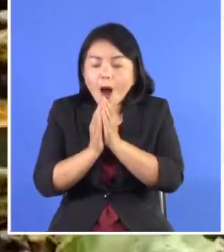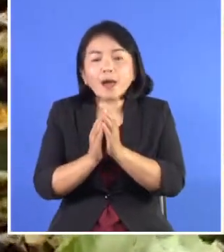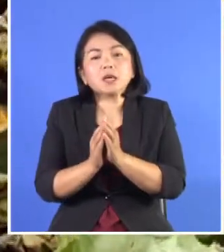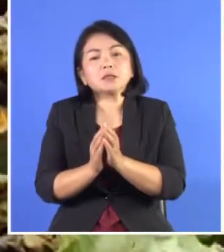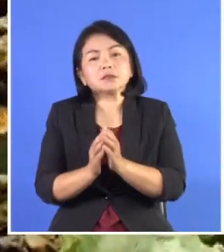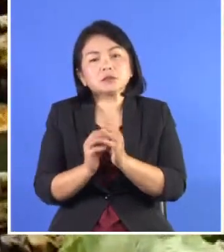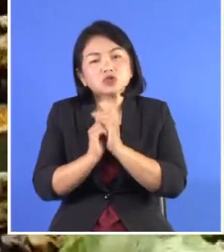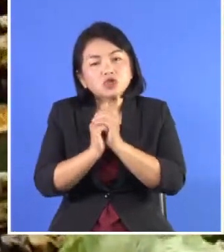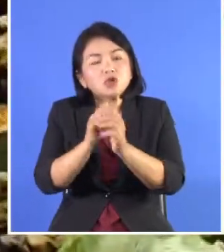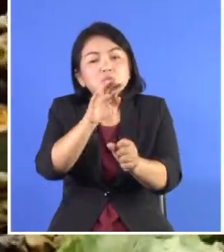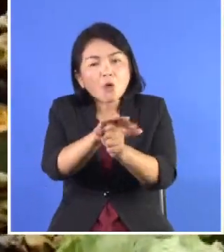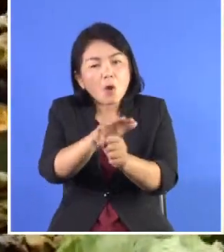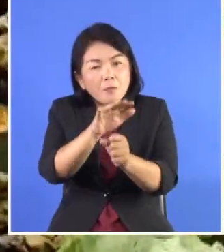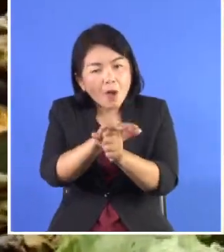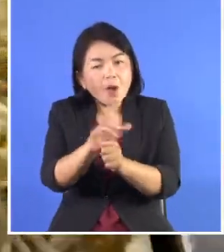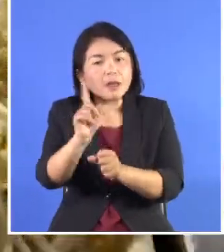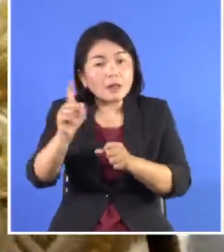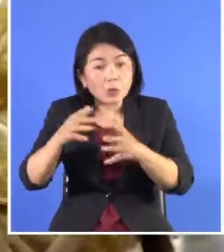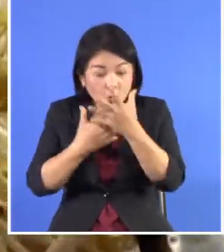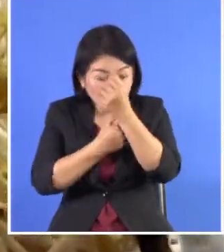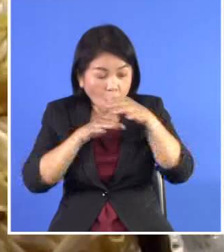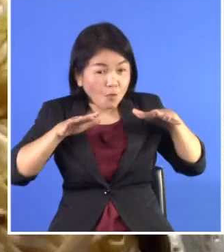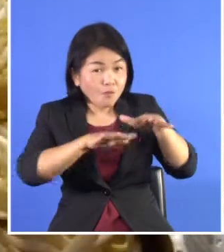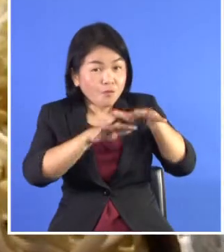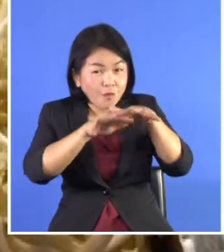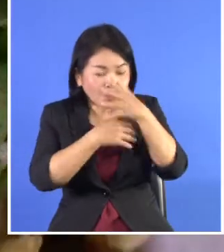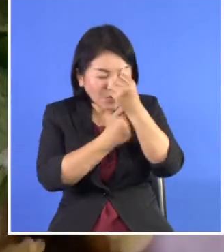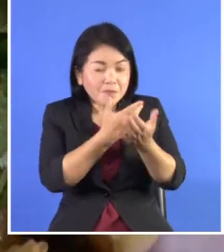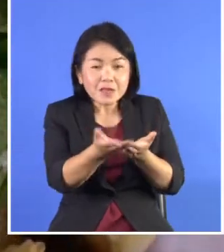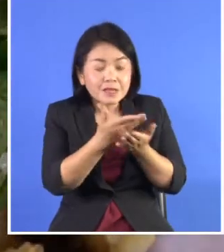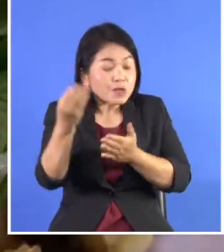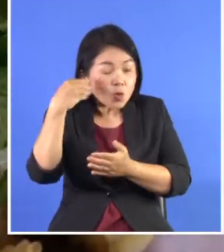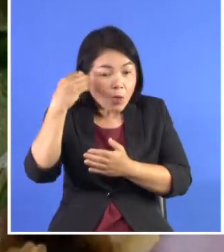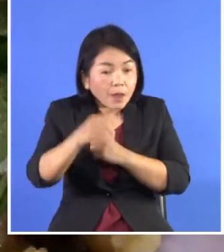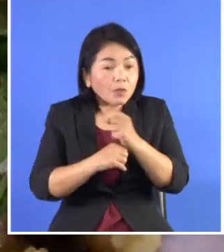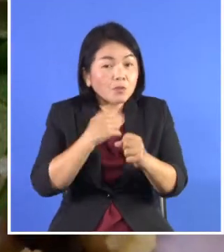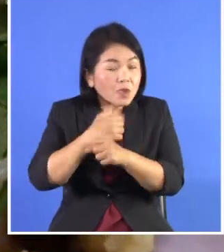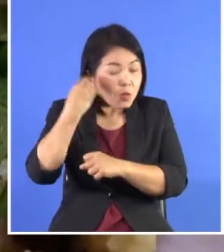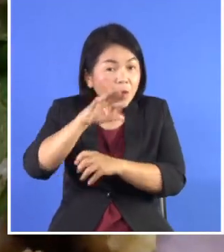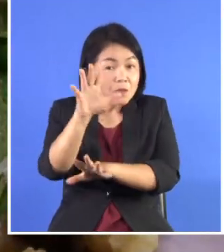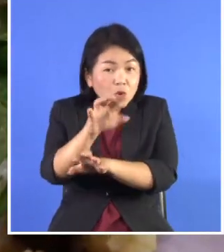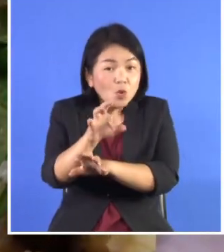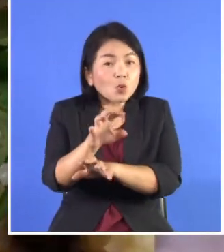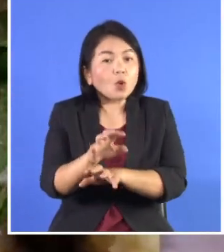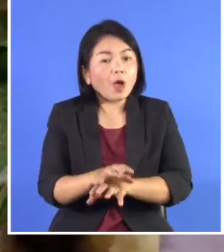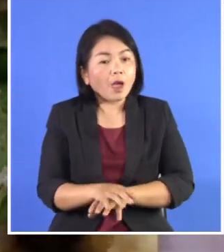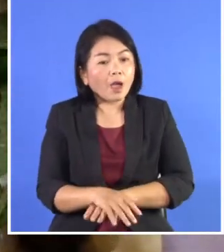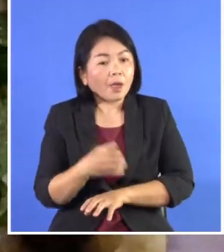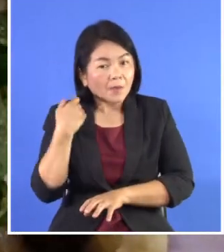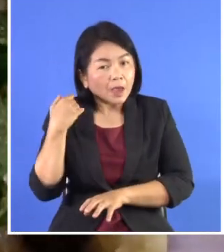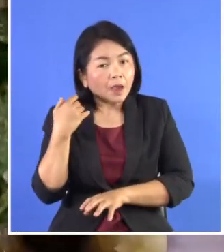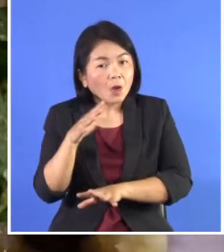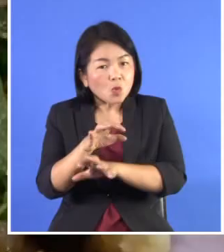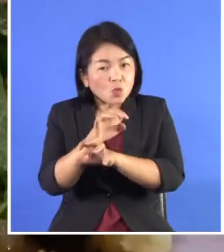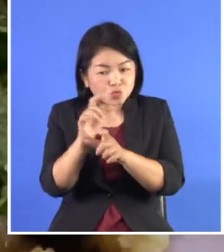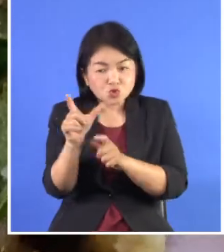เท่านั้นเลยซึ่งก็จะมีคนตามมาซื้อเป็นประจำทุกปีวูแล้วมี lobster กุ้งอะไรกุ้งแม่น้ำเหร